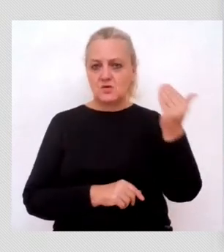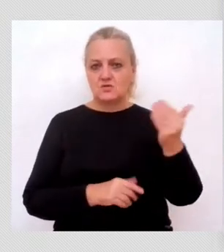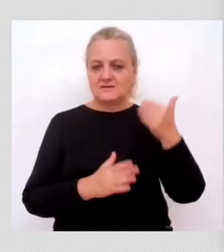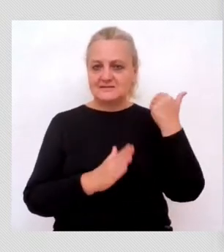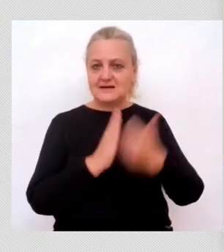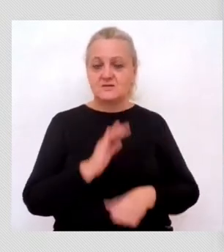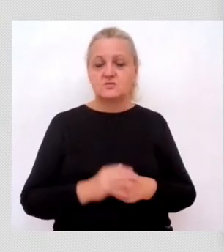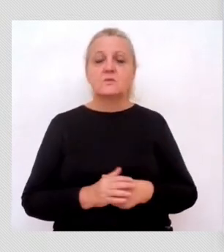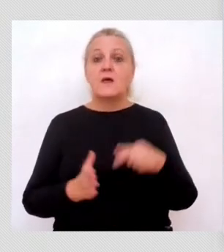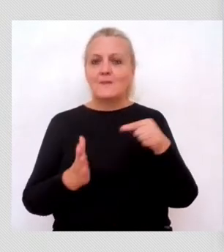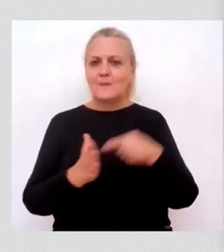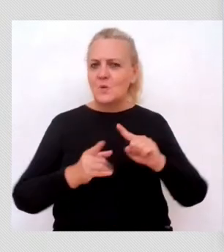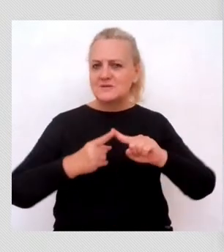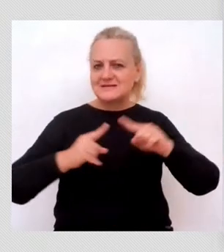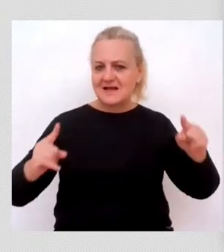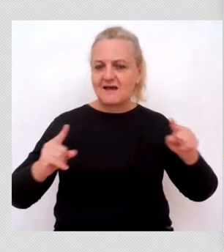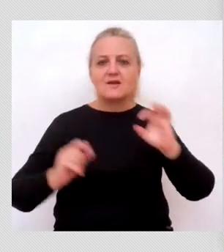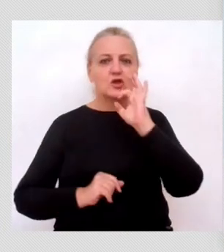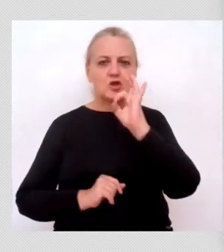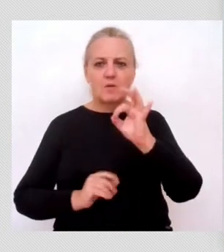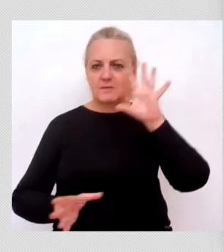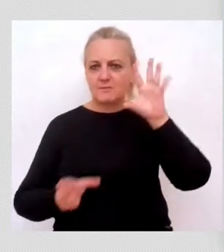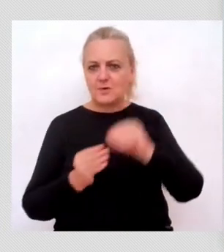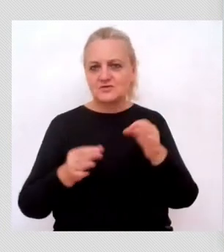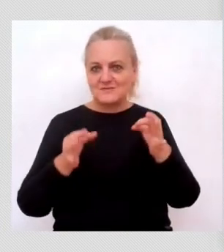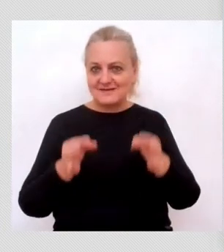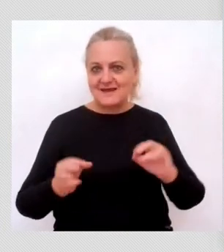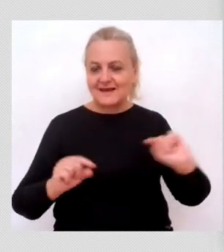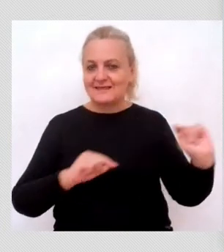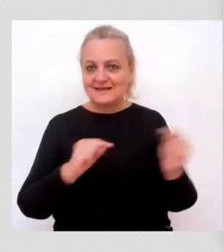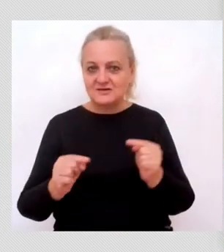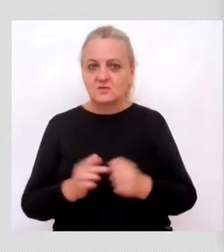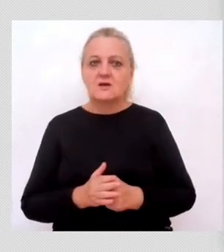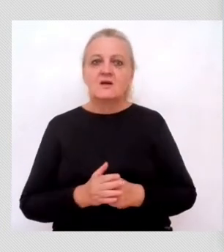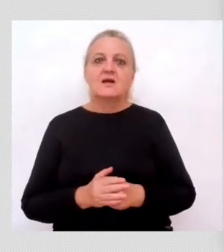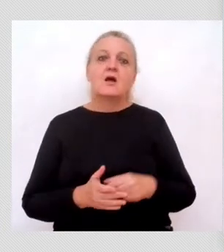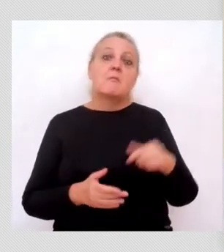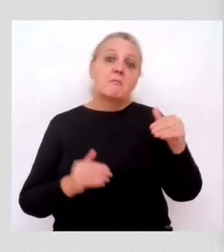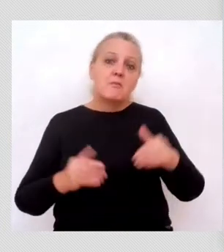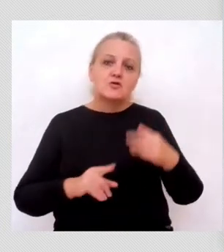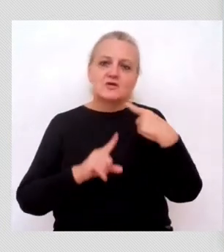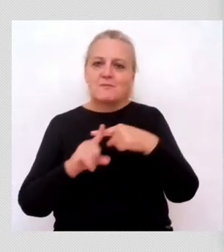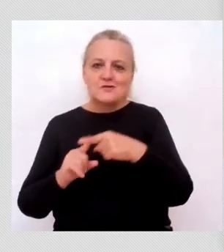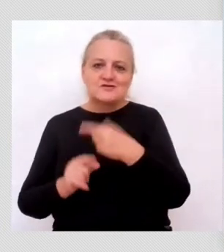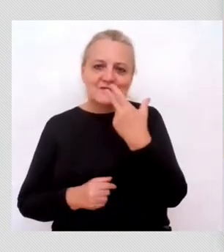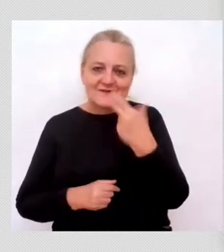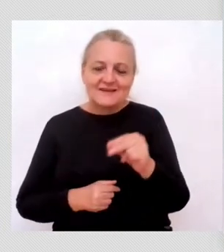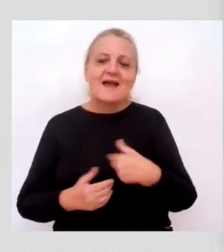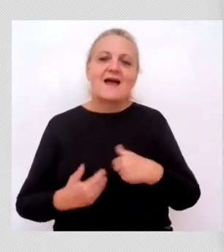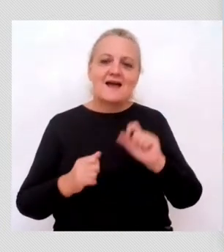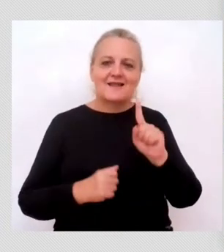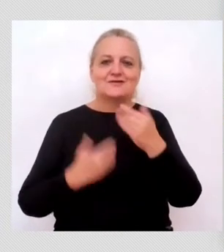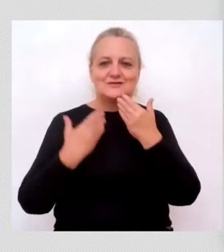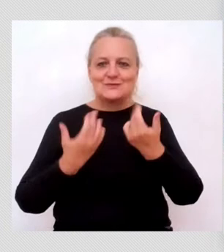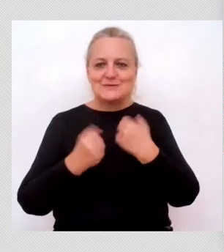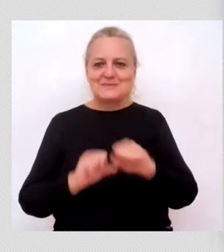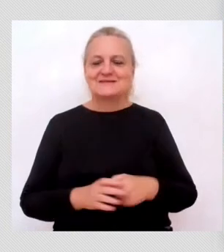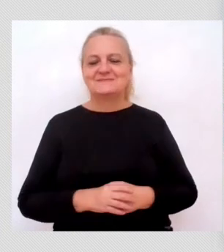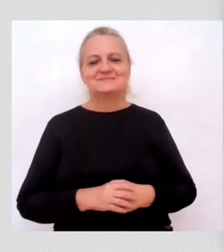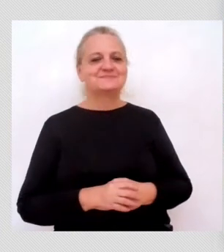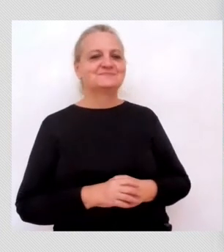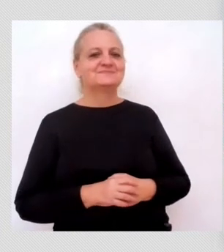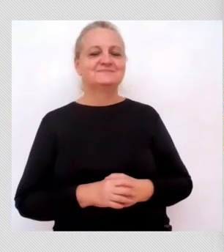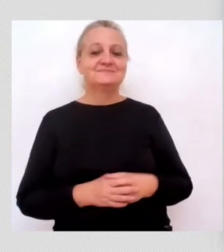takie dobre podsumowanie tej naszej dyskusji, może niezbyt optymistyczne. Dziękuję bardzo. Chyba